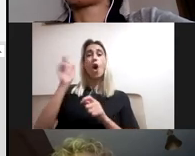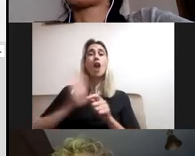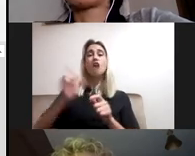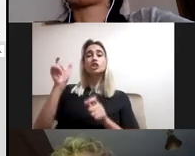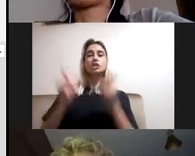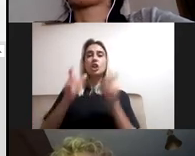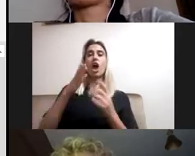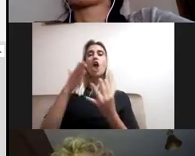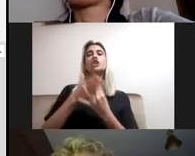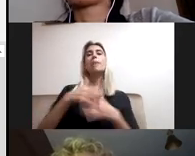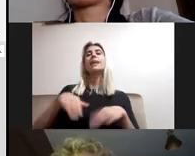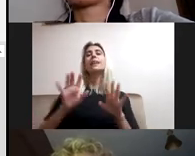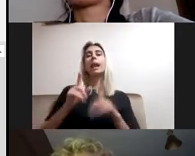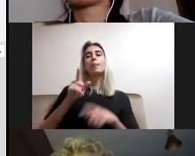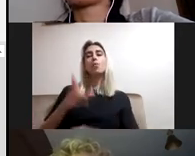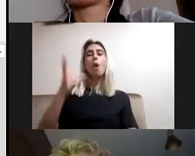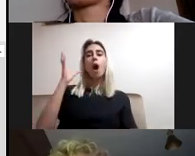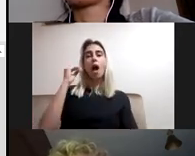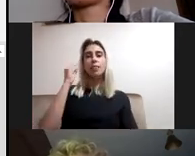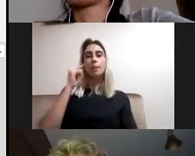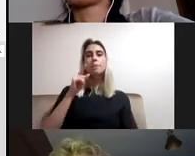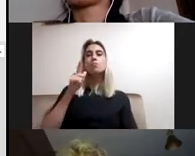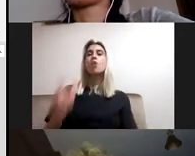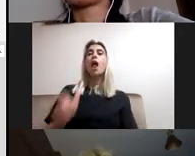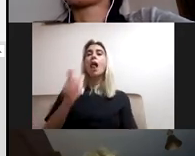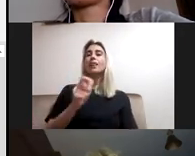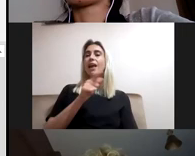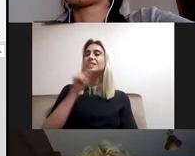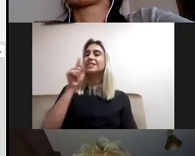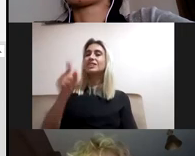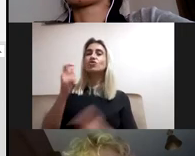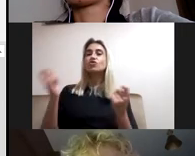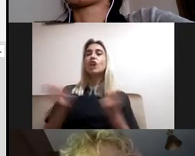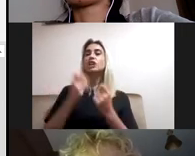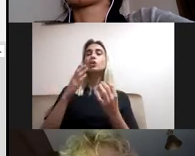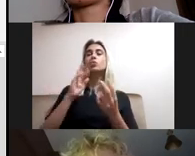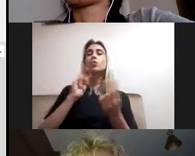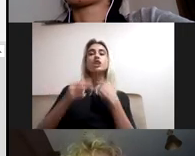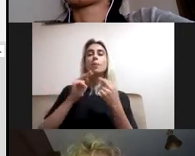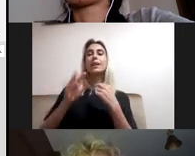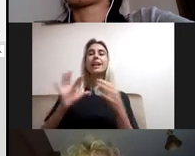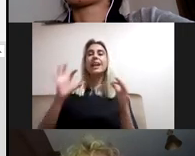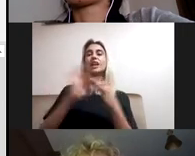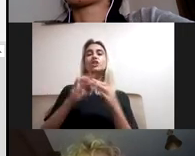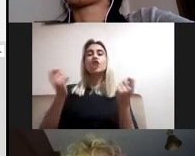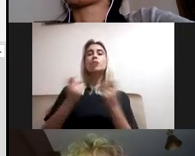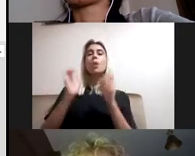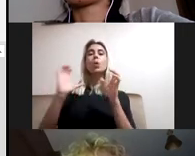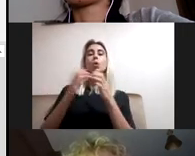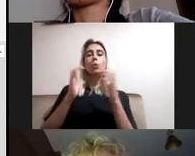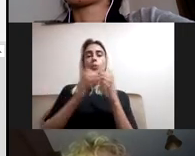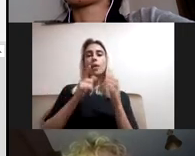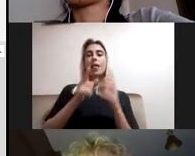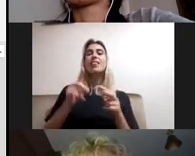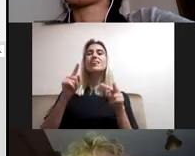değil. Bu anlamda buralarda ve sizin çalıştığınız ulaşılabilirlikle ilgili çalışma grubunda